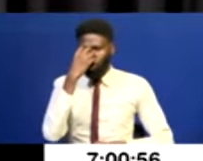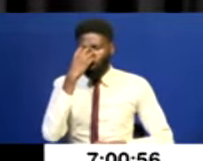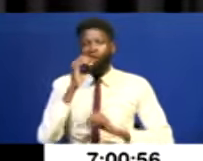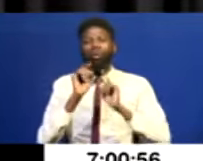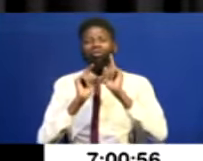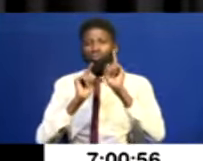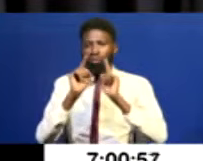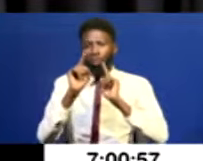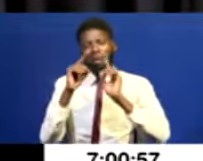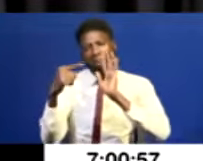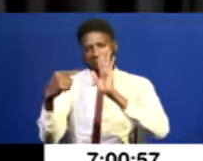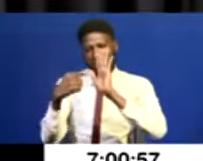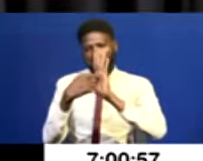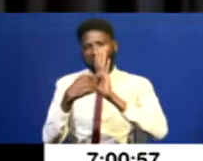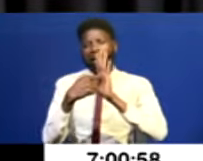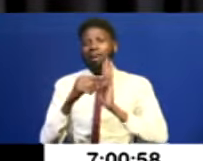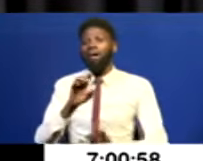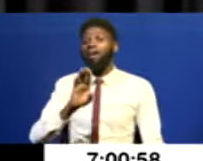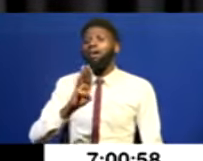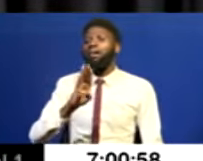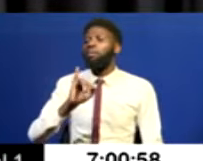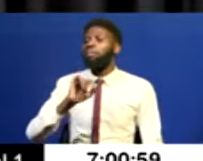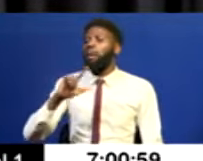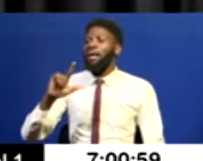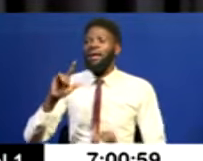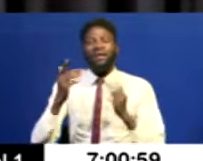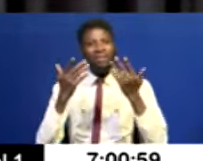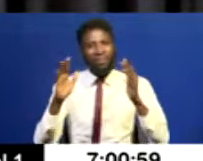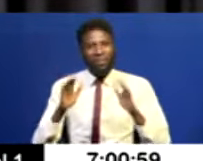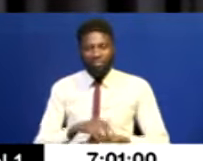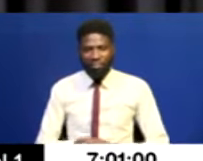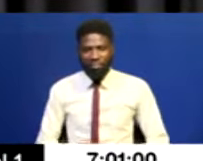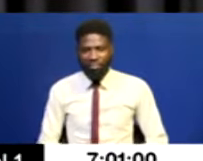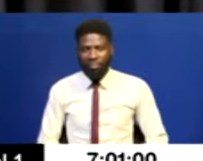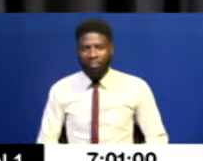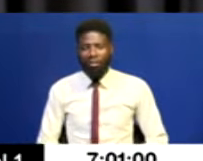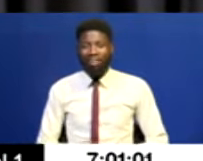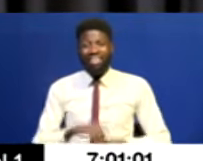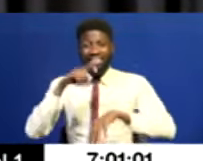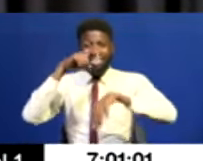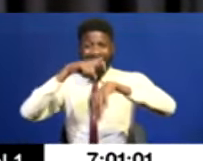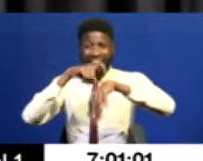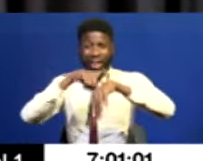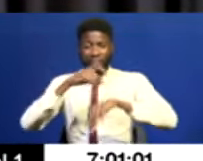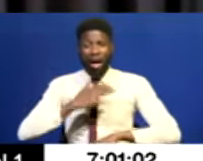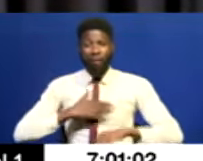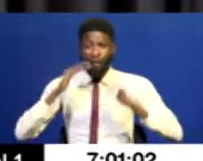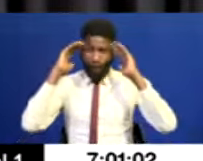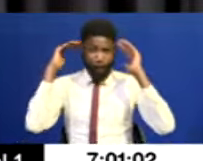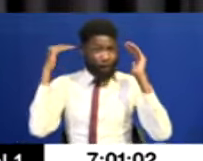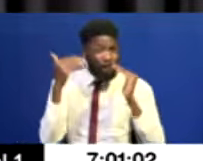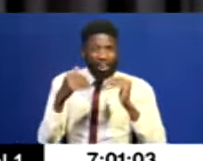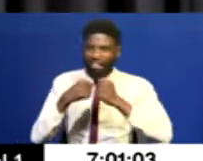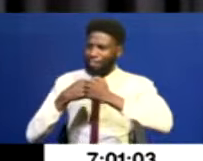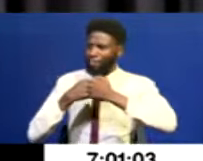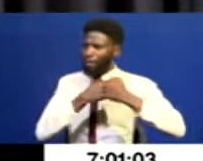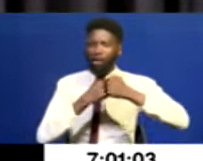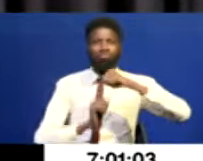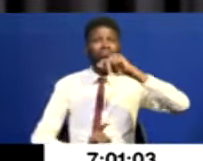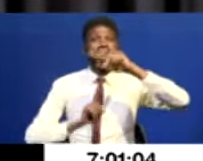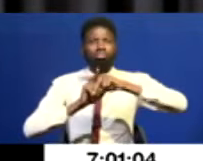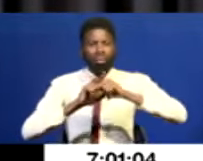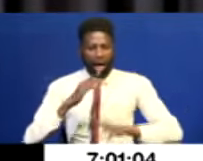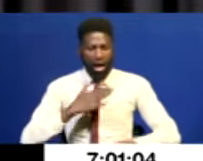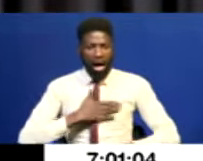Our commitment is under test. Only bold decisions will enable us to make the best of this opportunity to